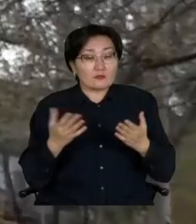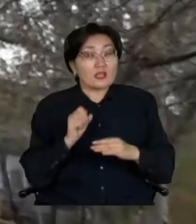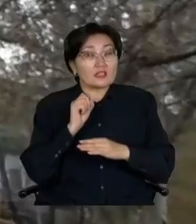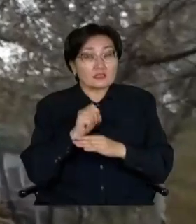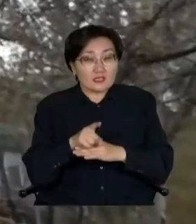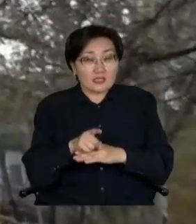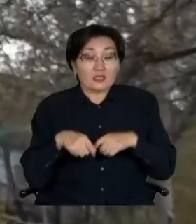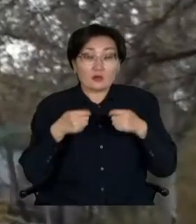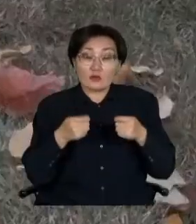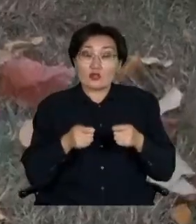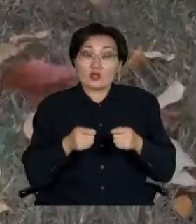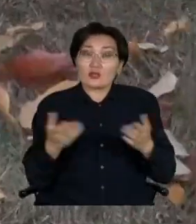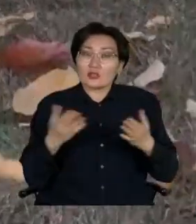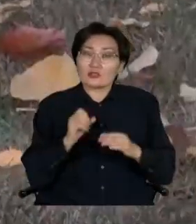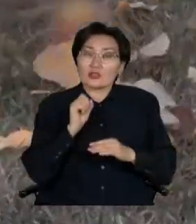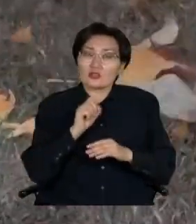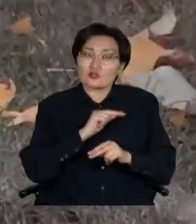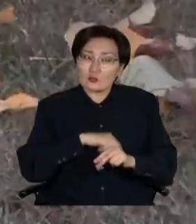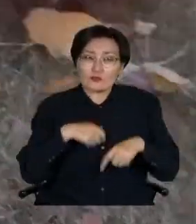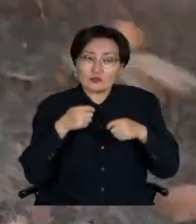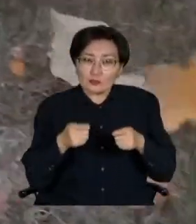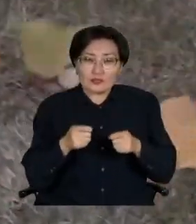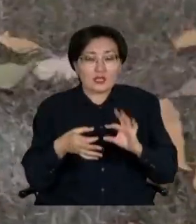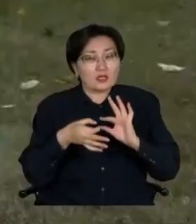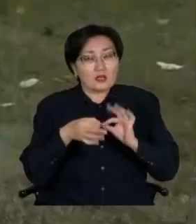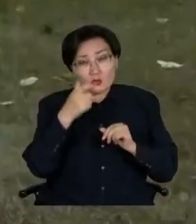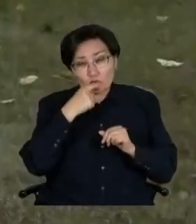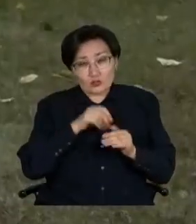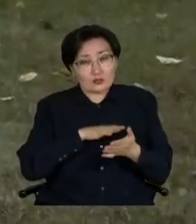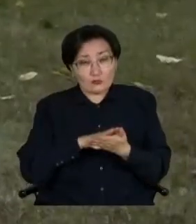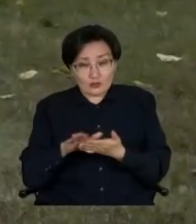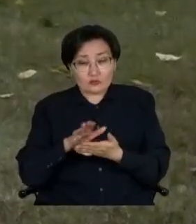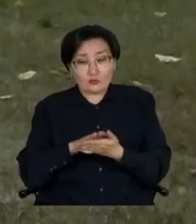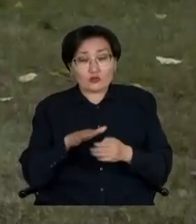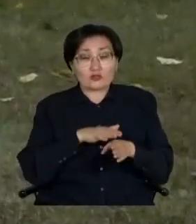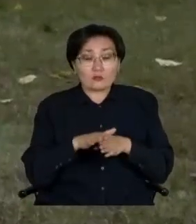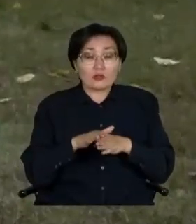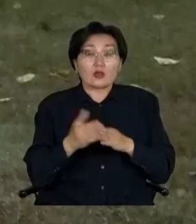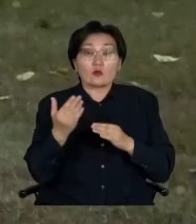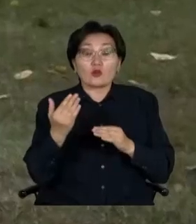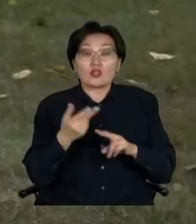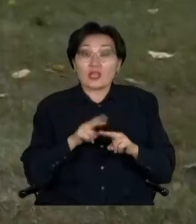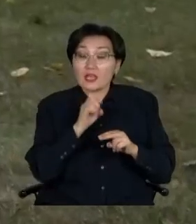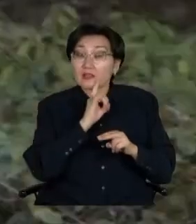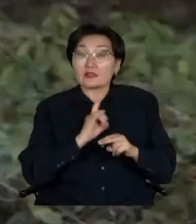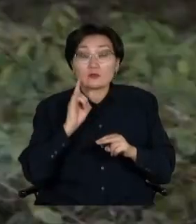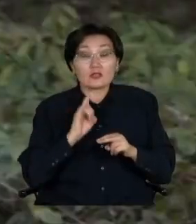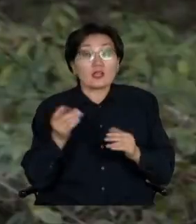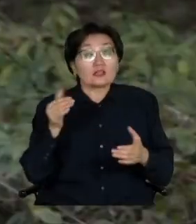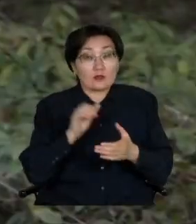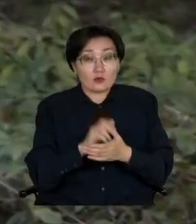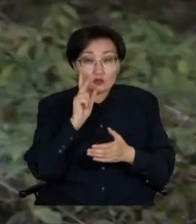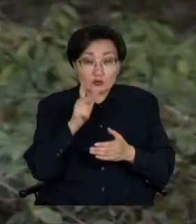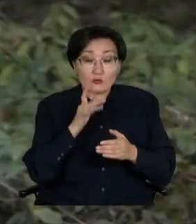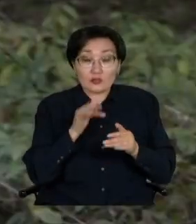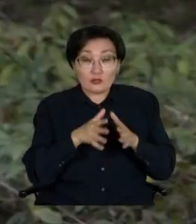берсек, жұмыс берсек, оны тиянақты істейді. Ол кісіні танығаныма мен 3 жылдан асты. Ескертулер болса да жақсы жұмыс